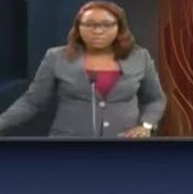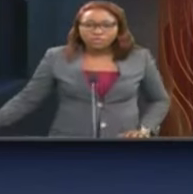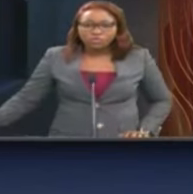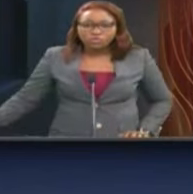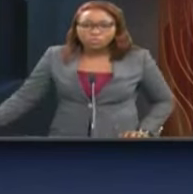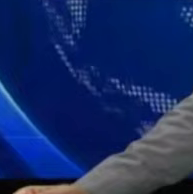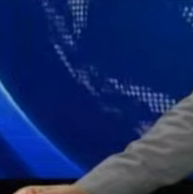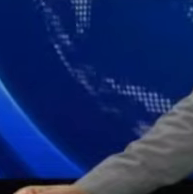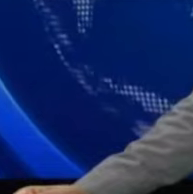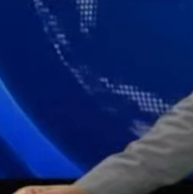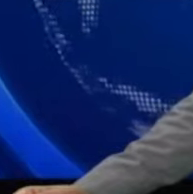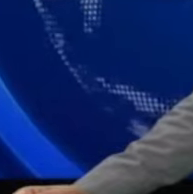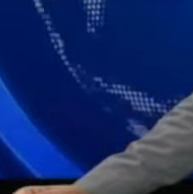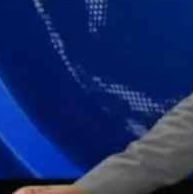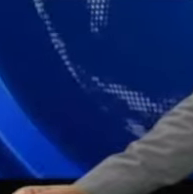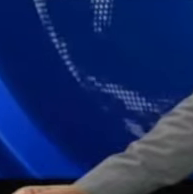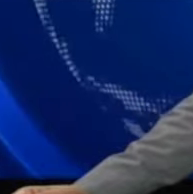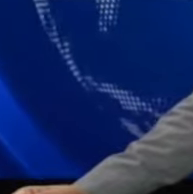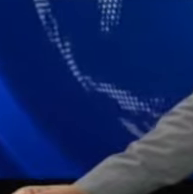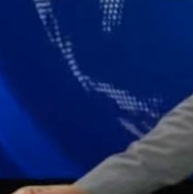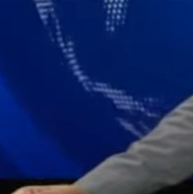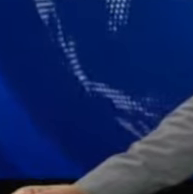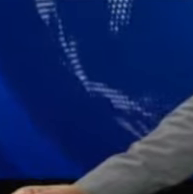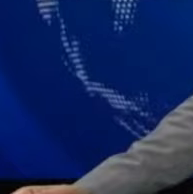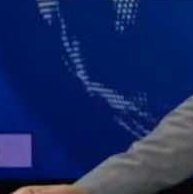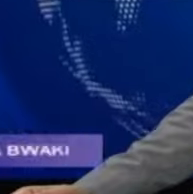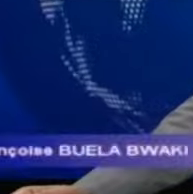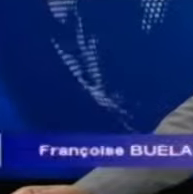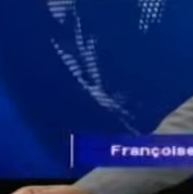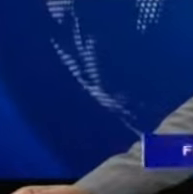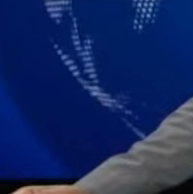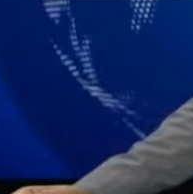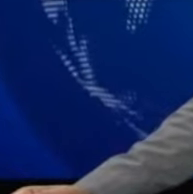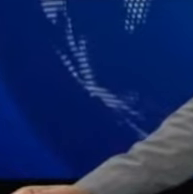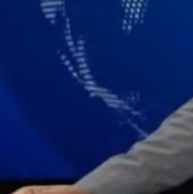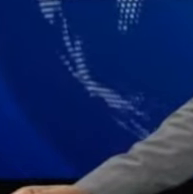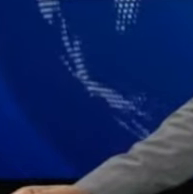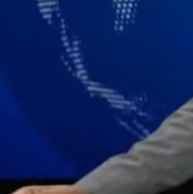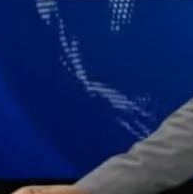Mwangebi, voilà tout pour le sommaire. Madame, monsieur, bonsoir et bienvenue à toutes et à tous.